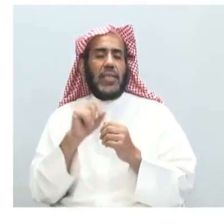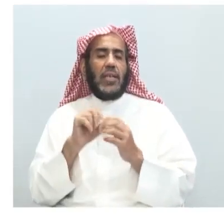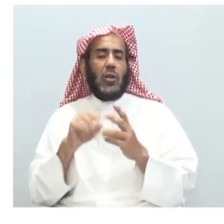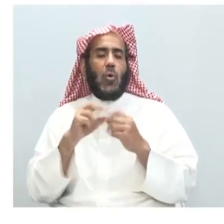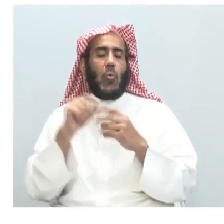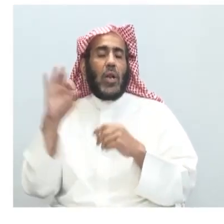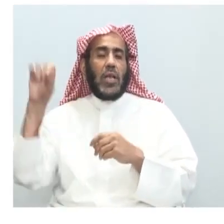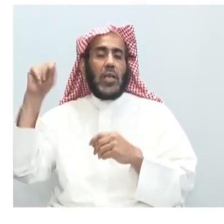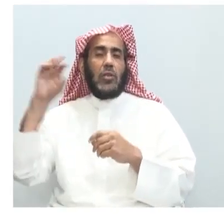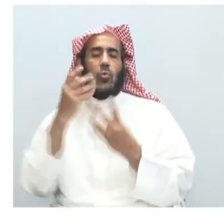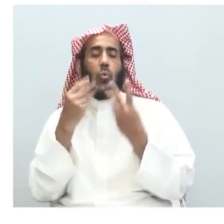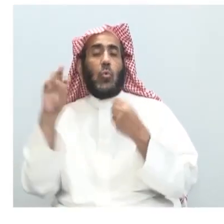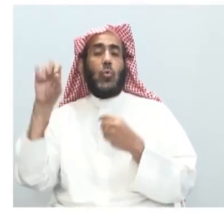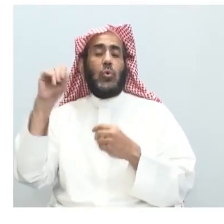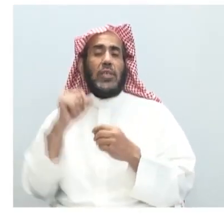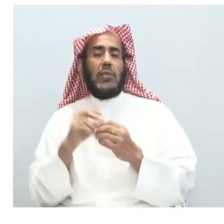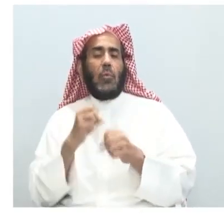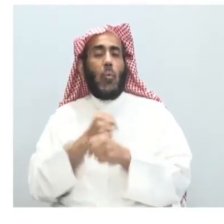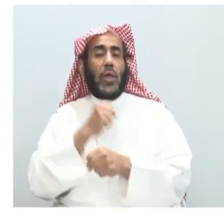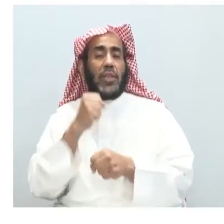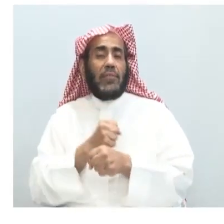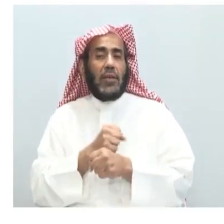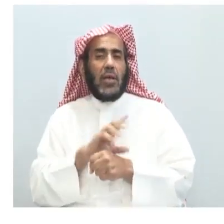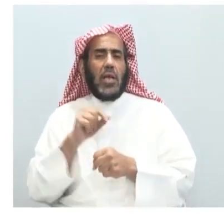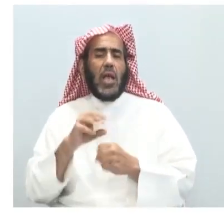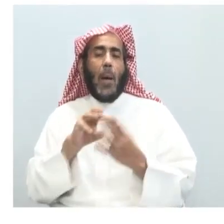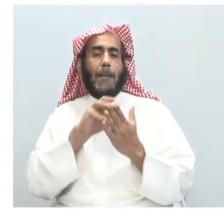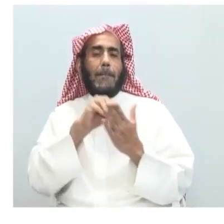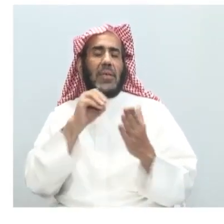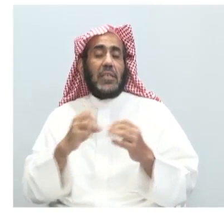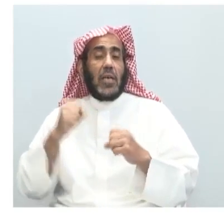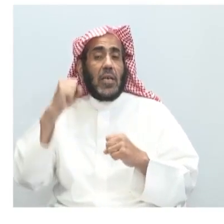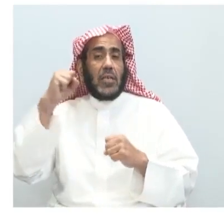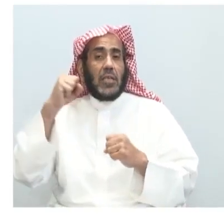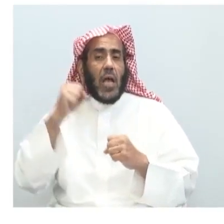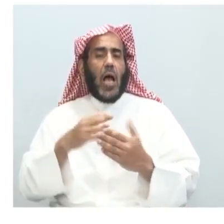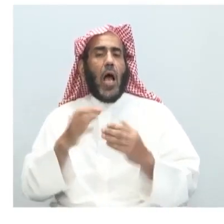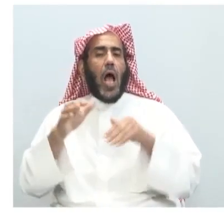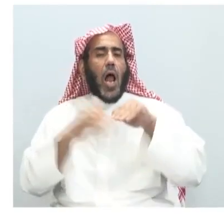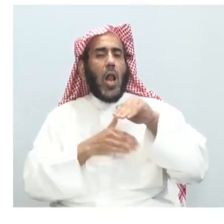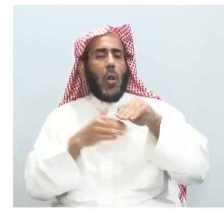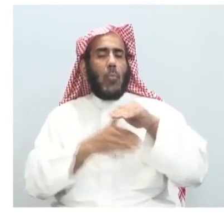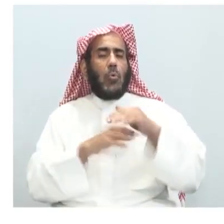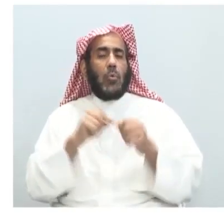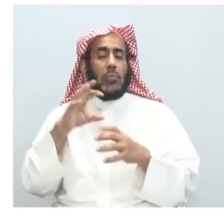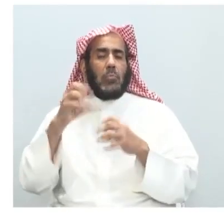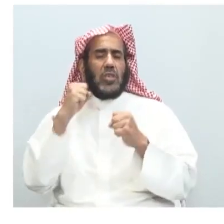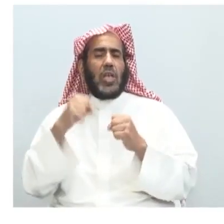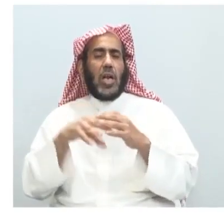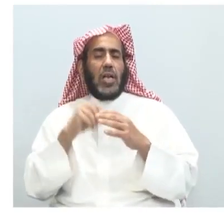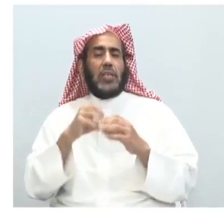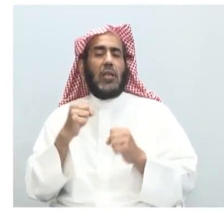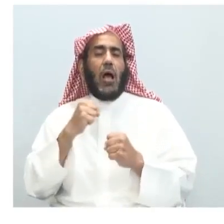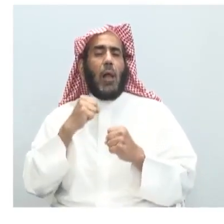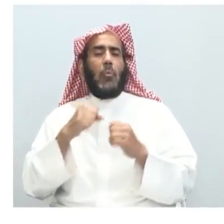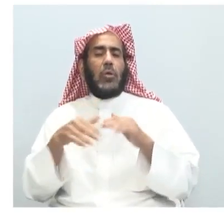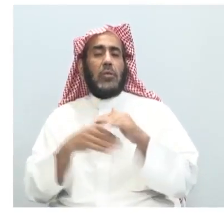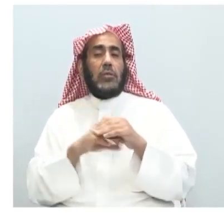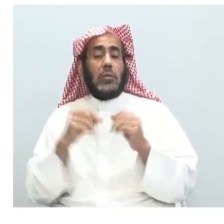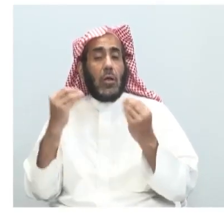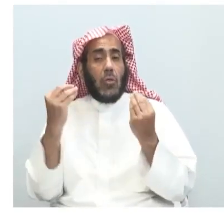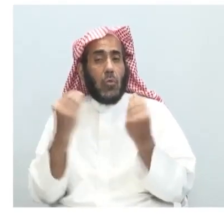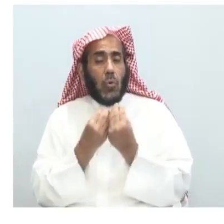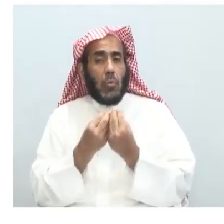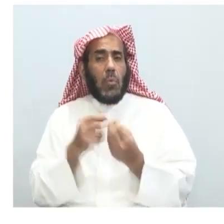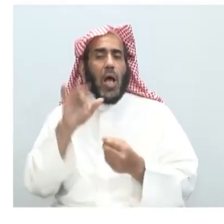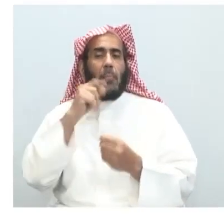والهيدروجين بالنسبه للوظيفه هي مصدر للطاقه المختزنه مصدر للطاقه المختزنه تضم